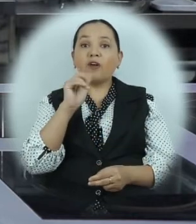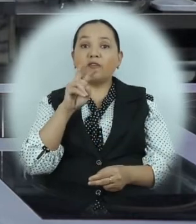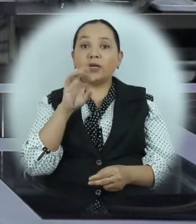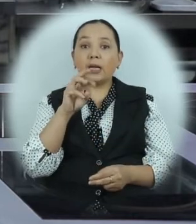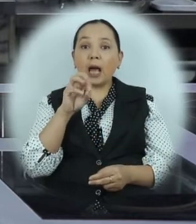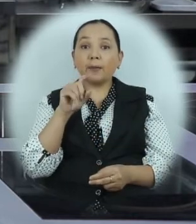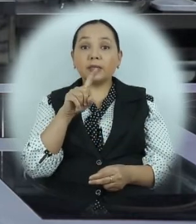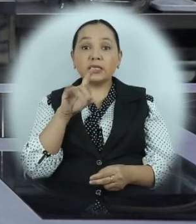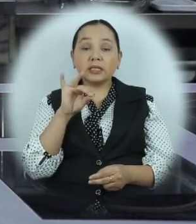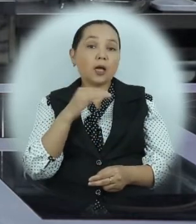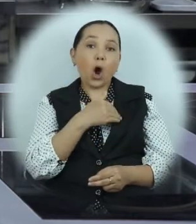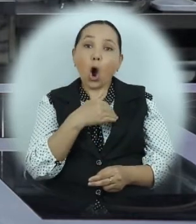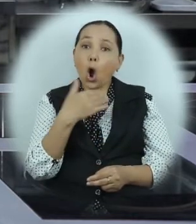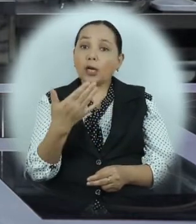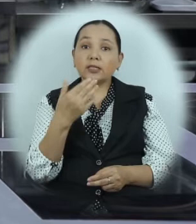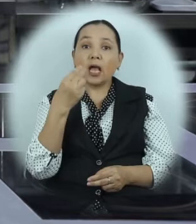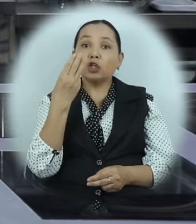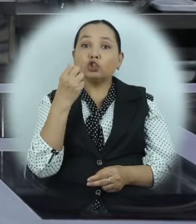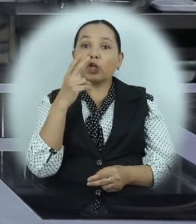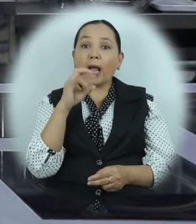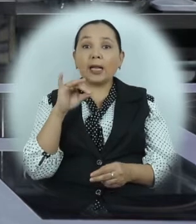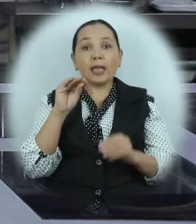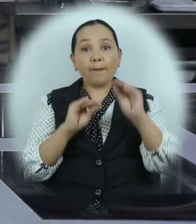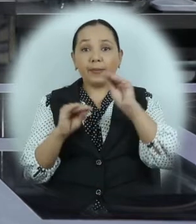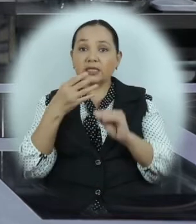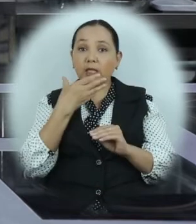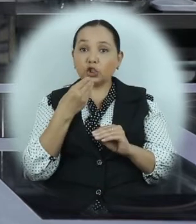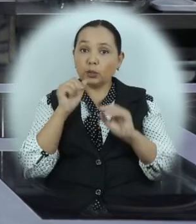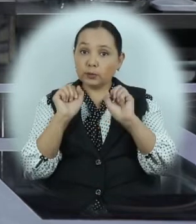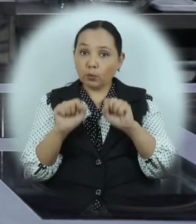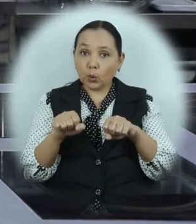vaflilarimizni xohlagan shaklda bezatishimiz mumkin.